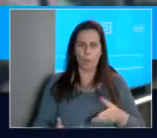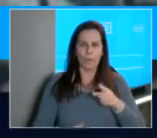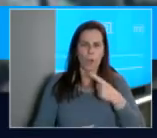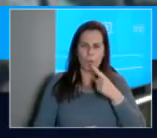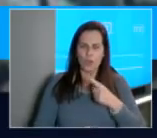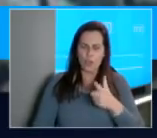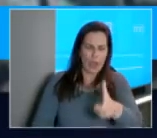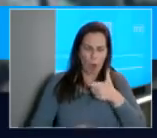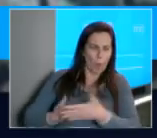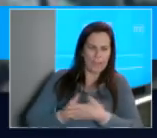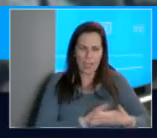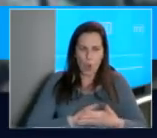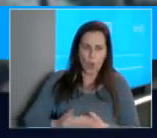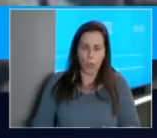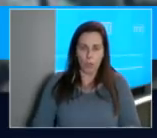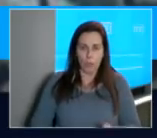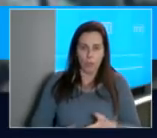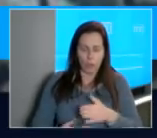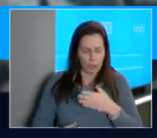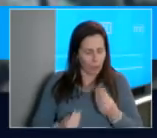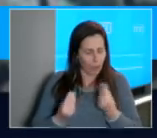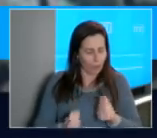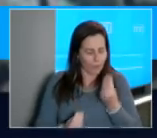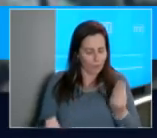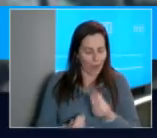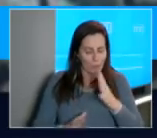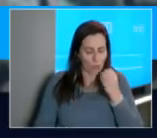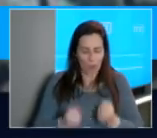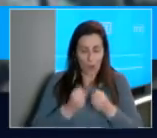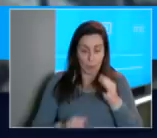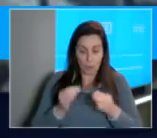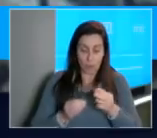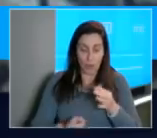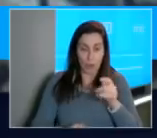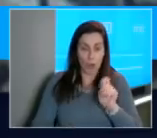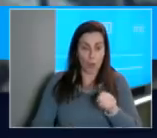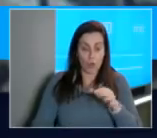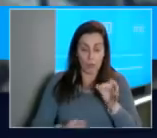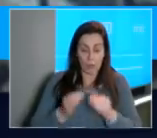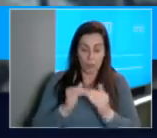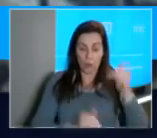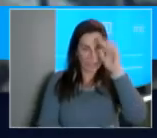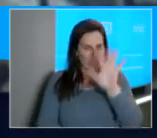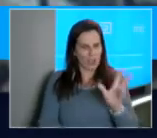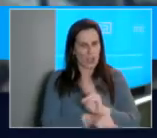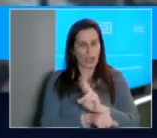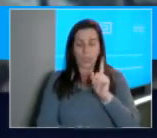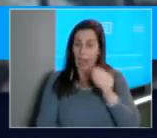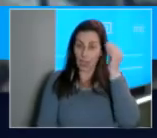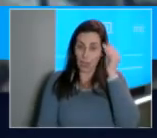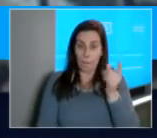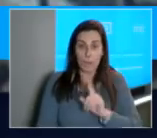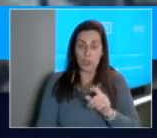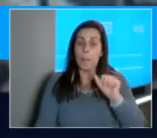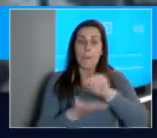והטענה שירו בתינוקות, והטענות מאוד מאוד קשות, וגם שופטי העליון בישראל אמרו שזה סרט שקרי. גם צריך לזכור